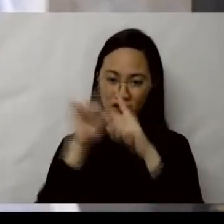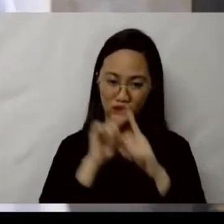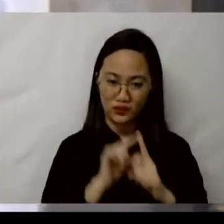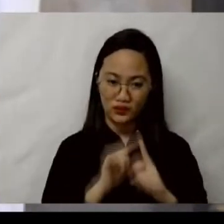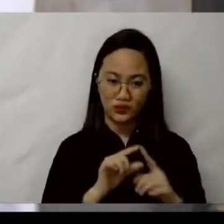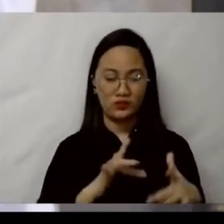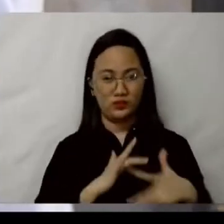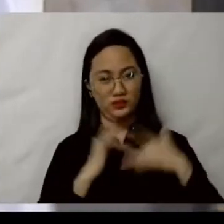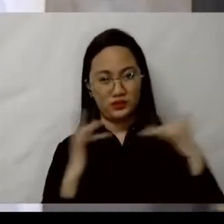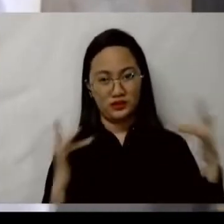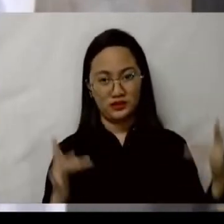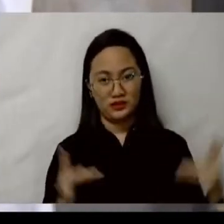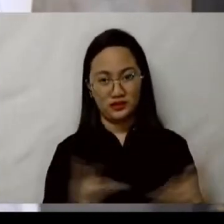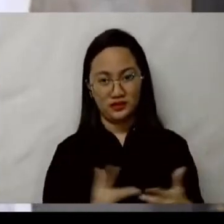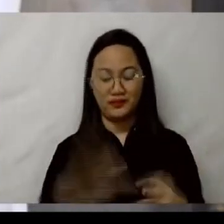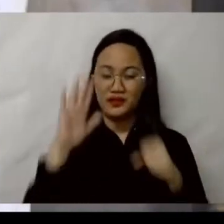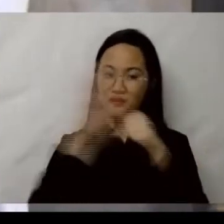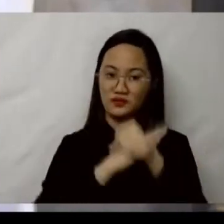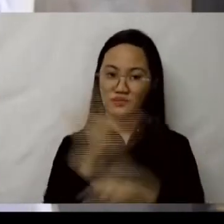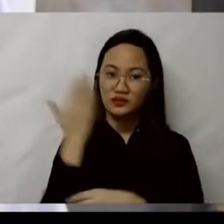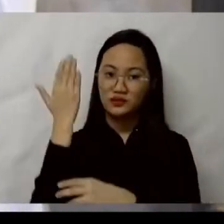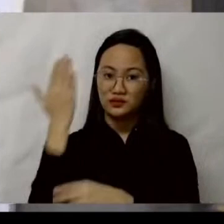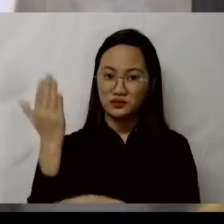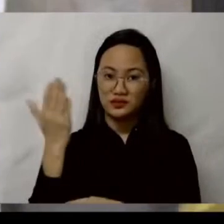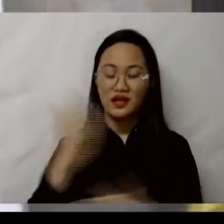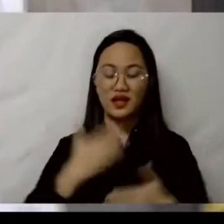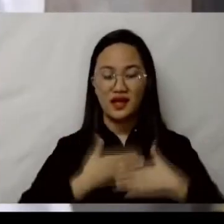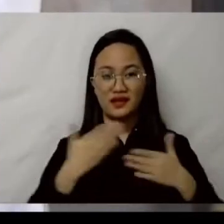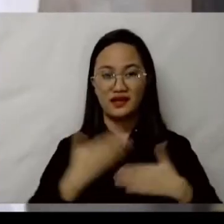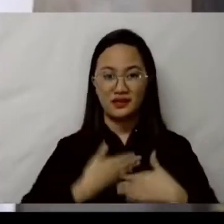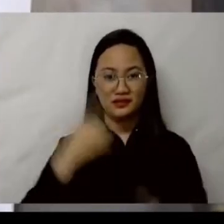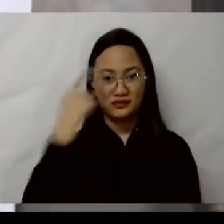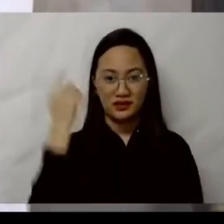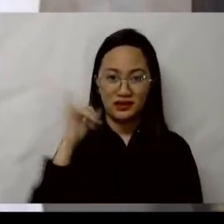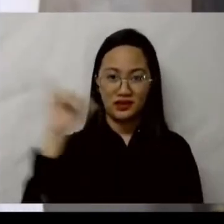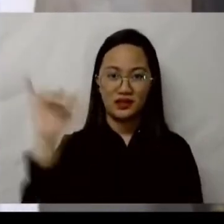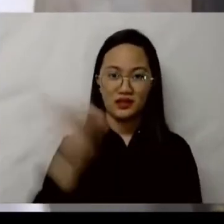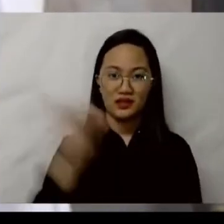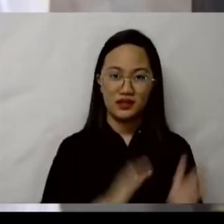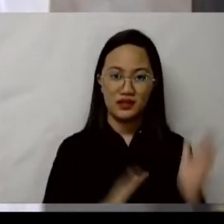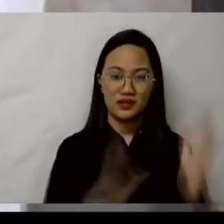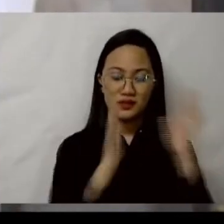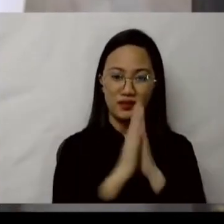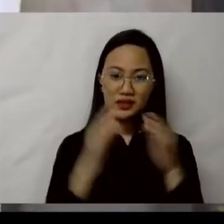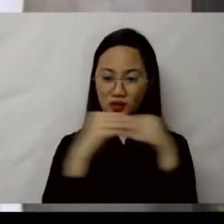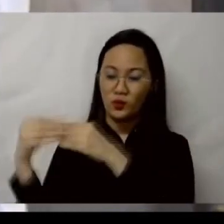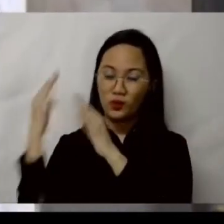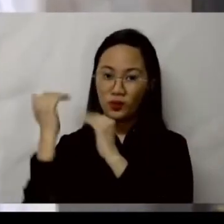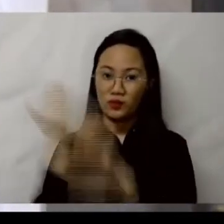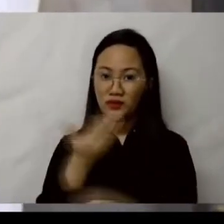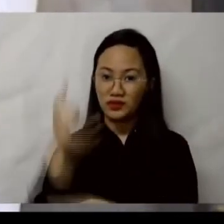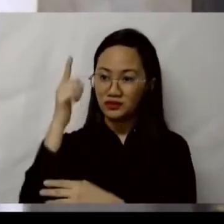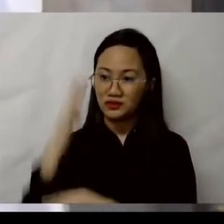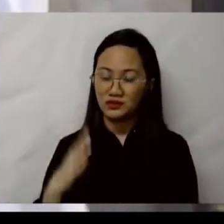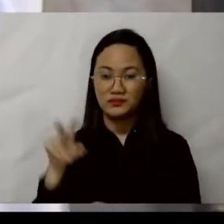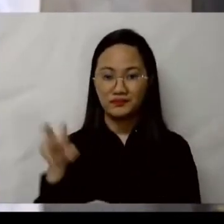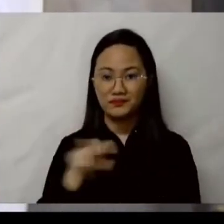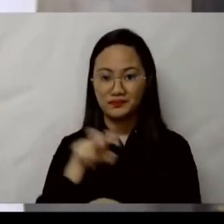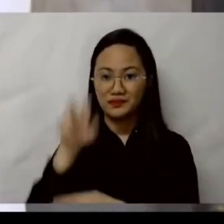at puspusinawa niya kayo ng kaligayahang walang hanggan. Amen. Patnubayan nawa kayo ng Diyos sa pagtahak sa kanyang